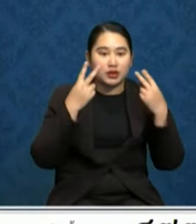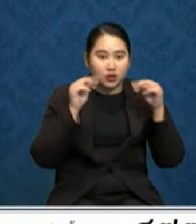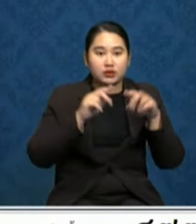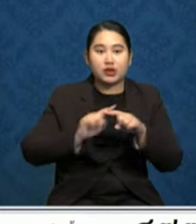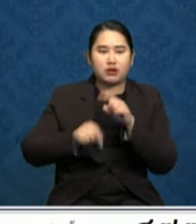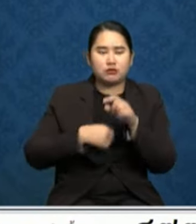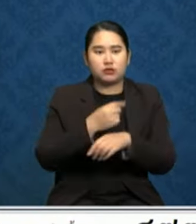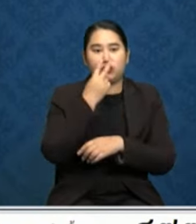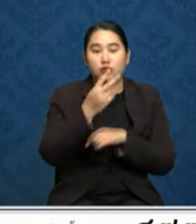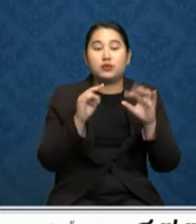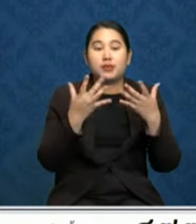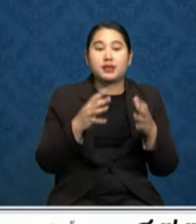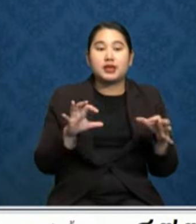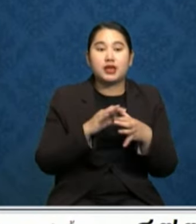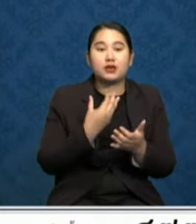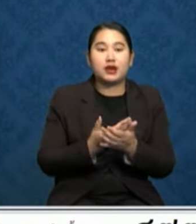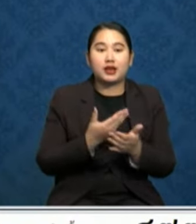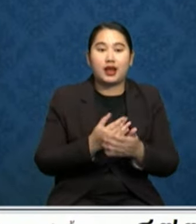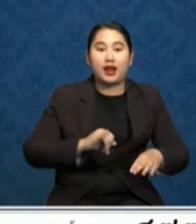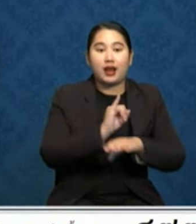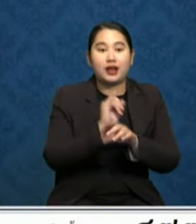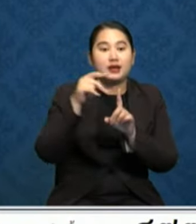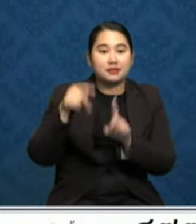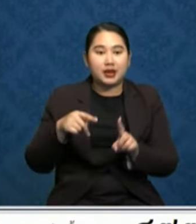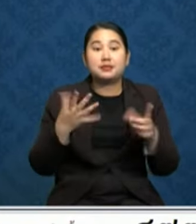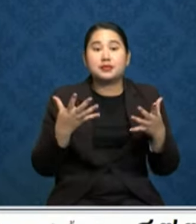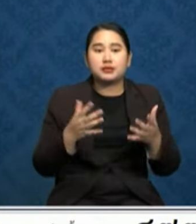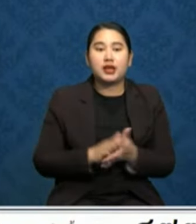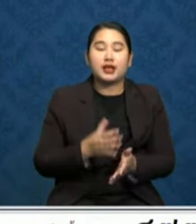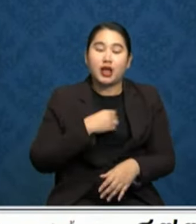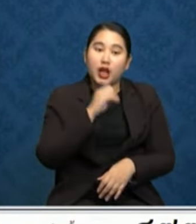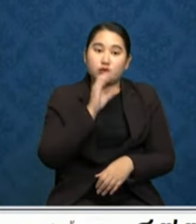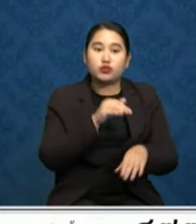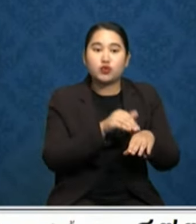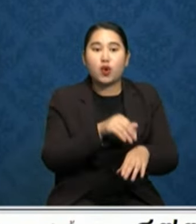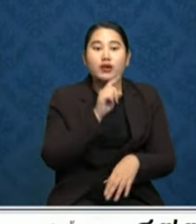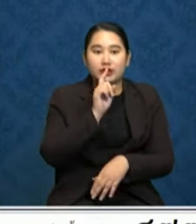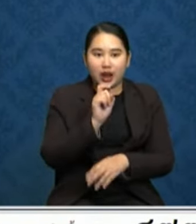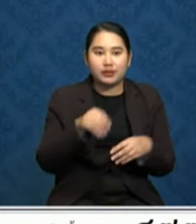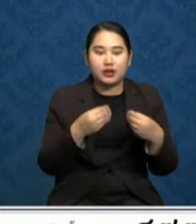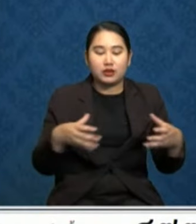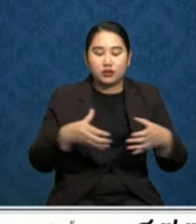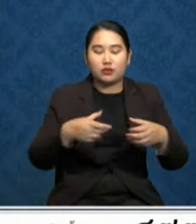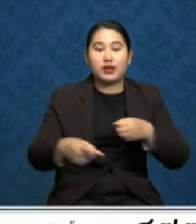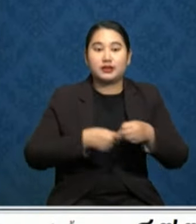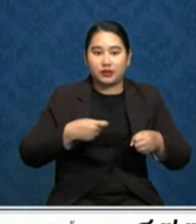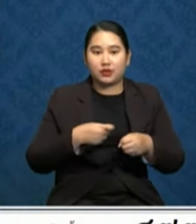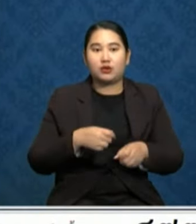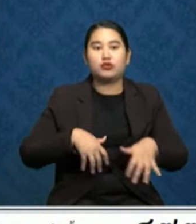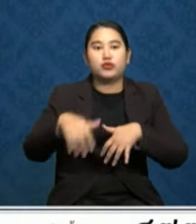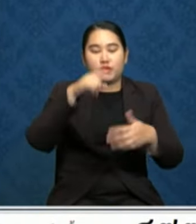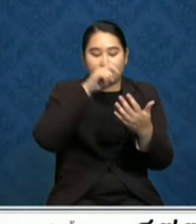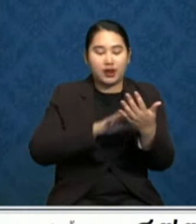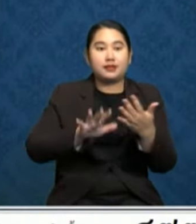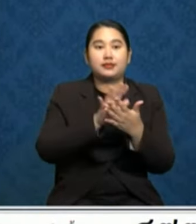ไม่มีพูดถึงไร่ละ 1,000 บาทเลยนะครับก็เลยอยากจะทวงถามให้กับพี่น้องเกษตรกรชาวนาทั่วประเท